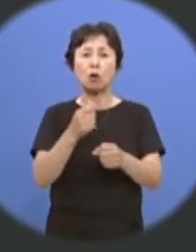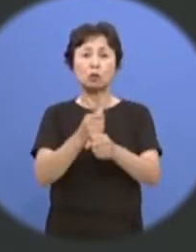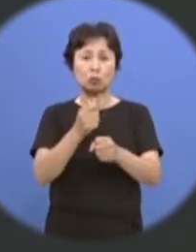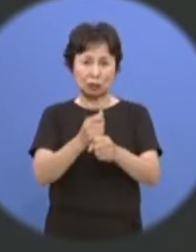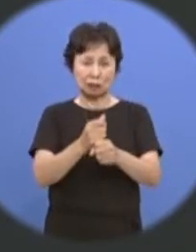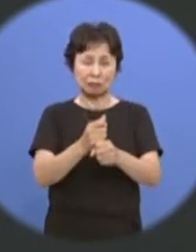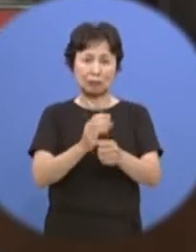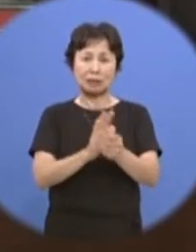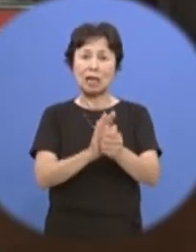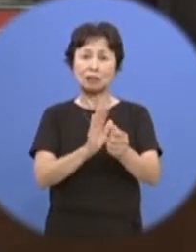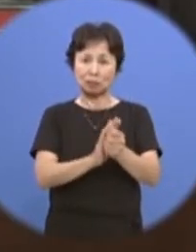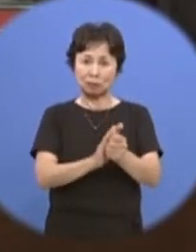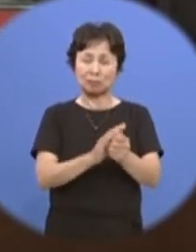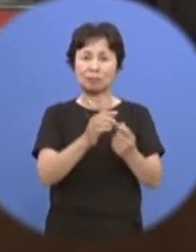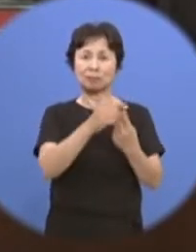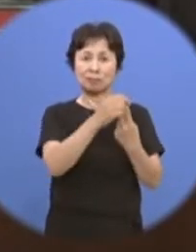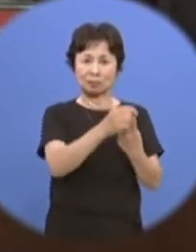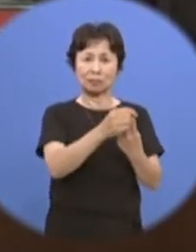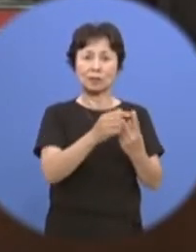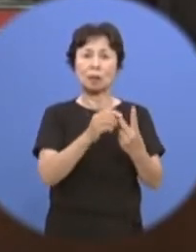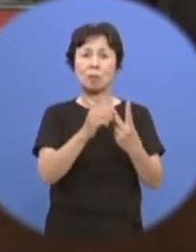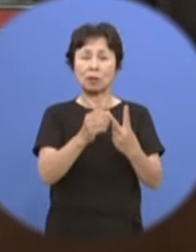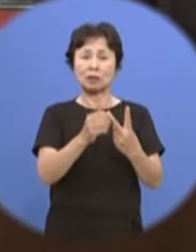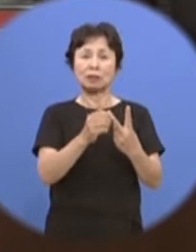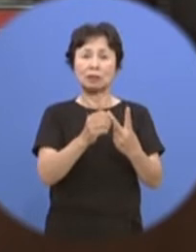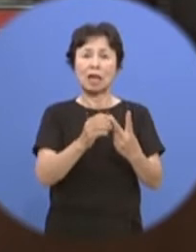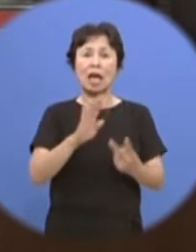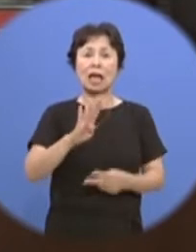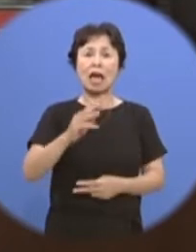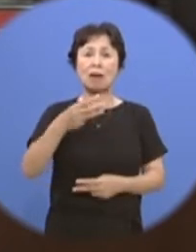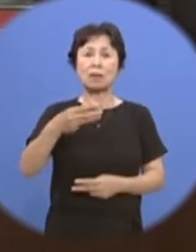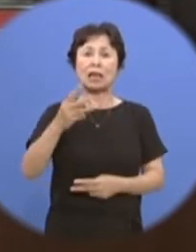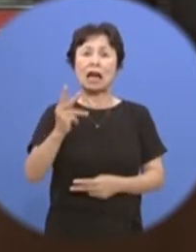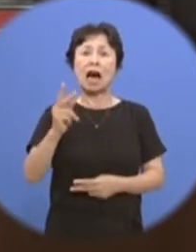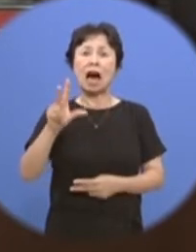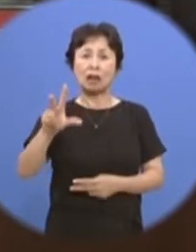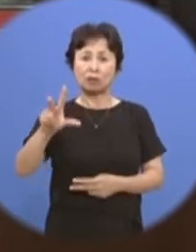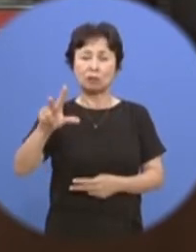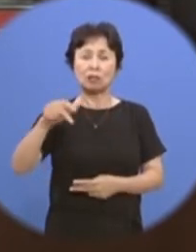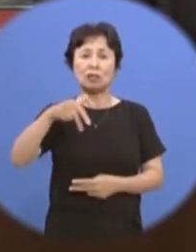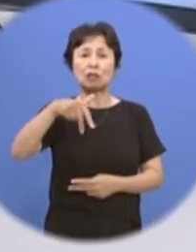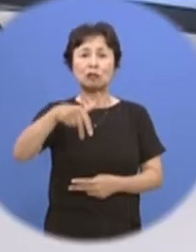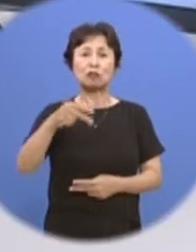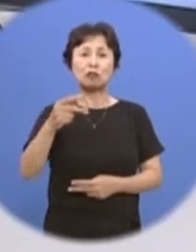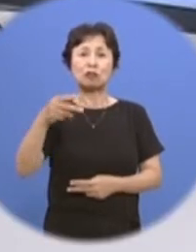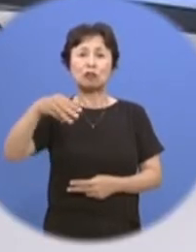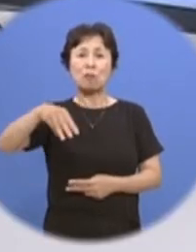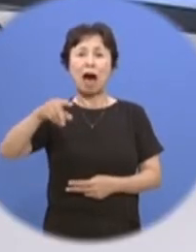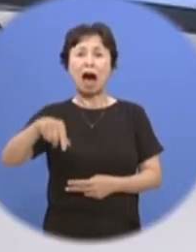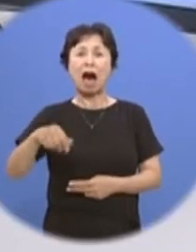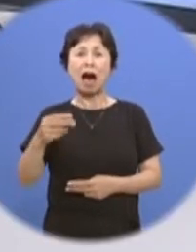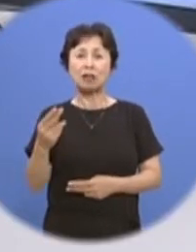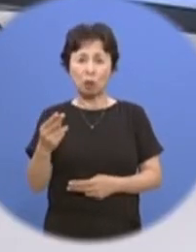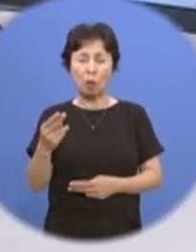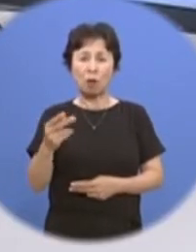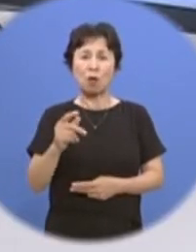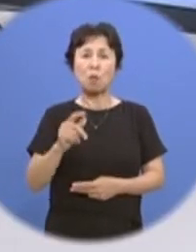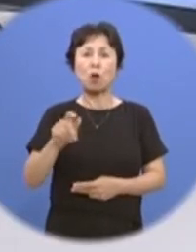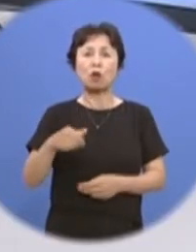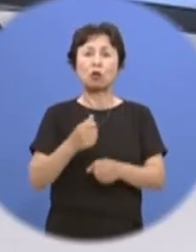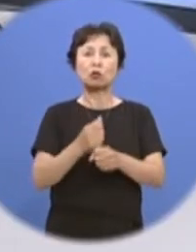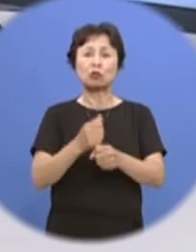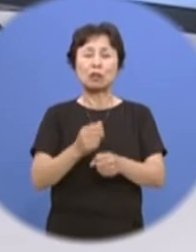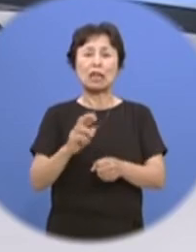ボ、それからケミカルスマートものづくりラボということで、県内の化学系の企業です